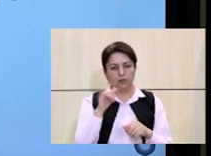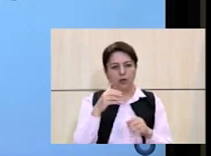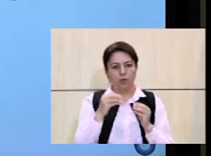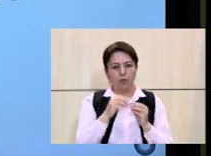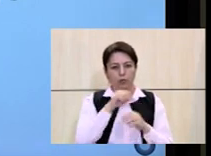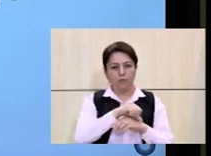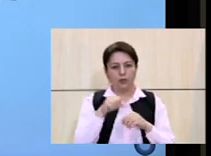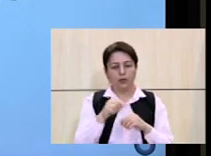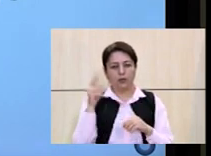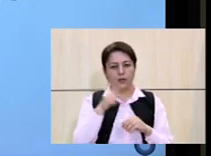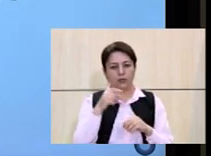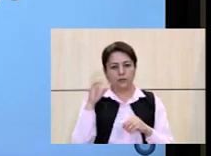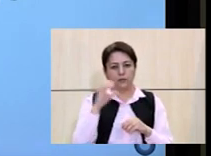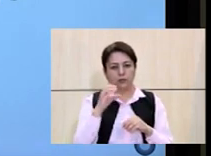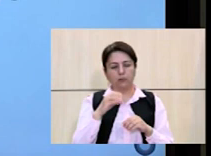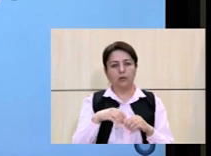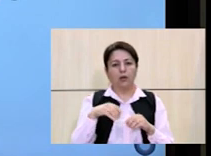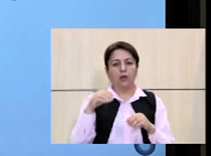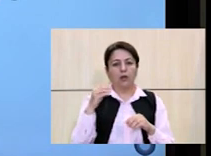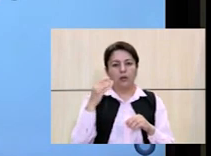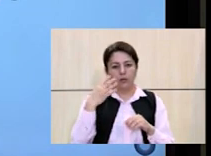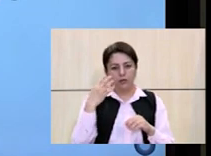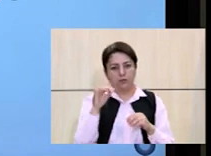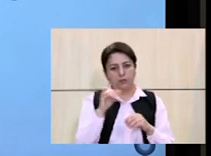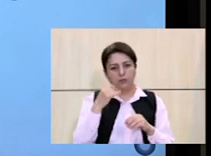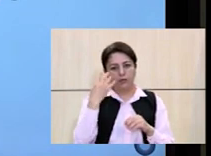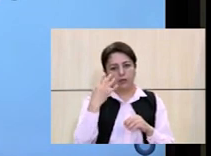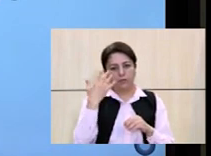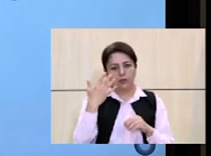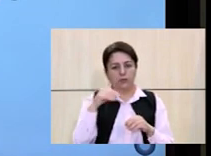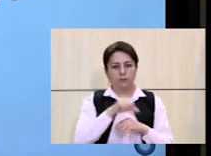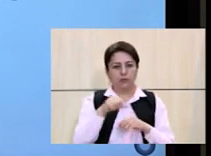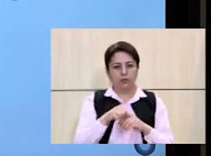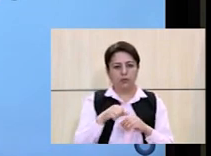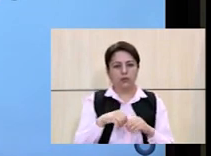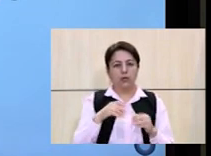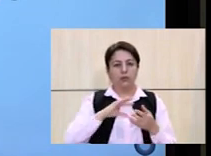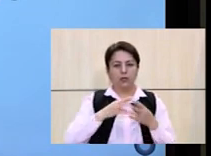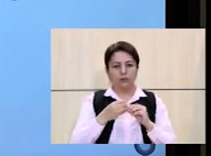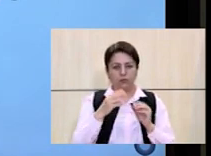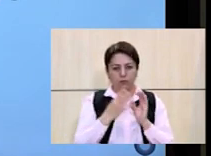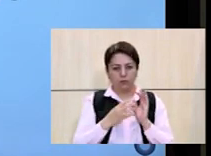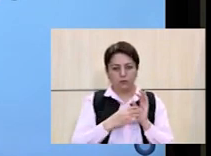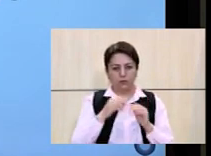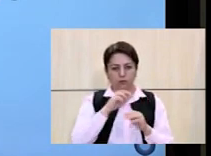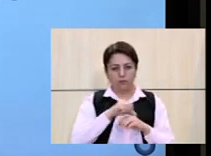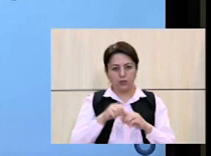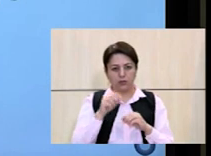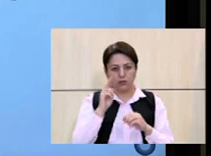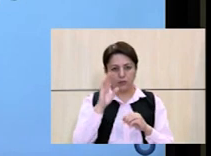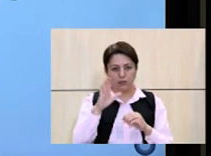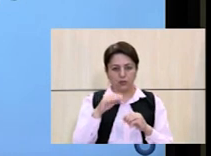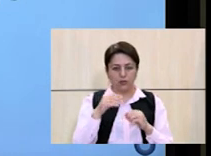metr taqsim sekund kvadrat ko'paytiramiz 45 metr. Natijamiz 900 metr kvadrat taqsim sekund kvadrat bo'ladi.